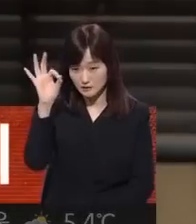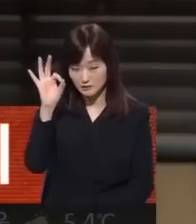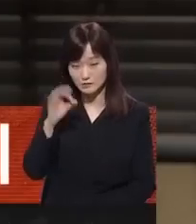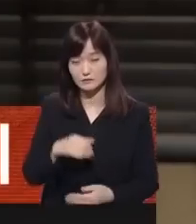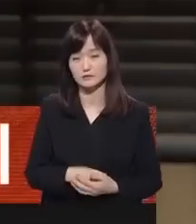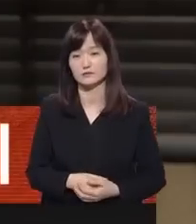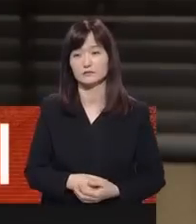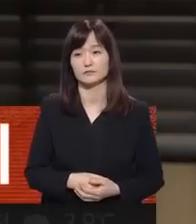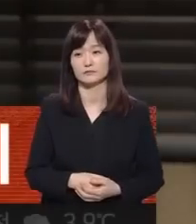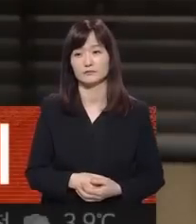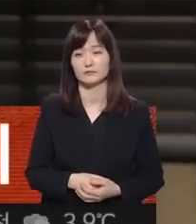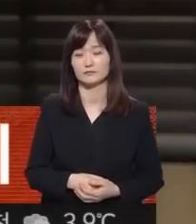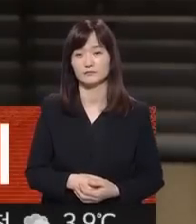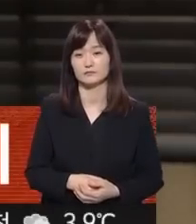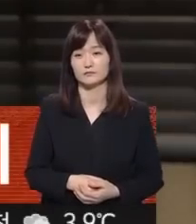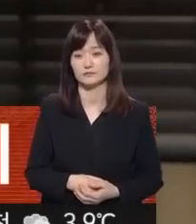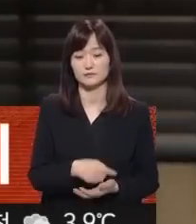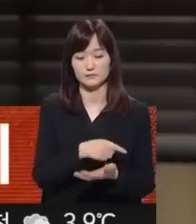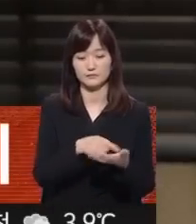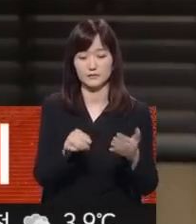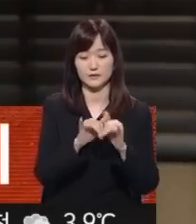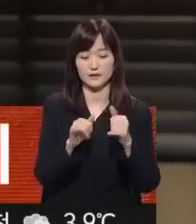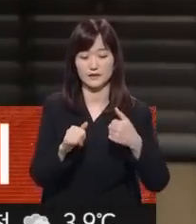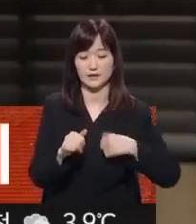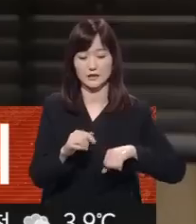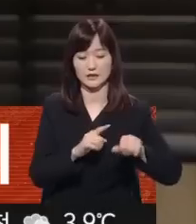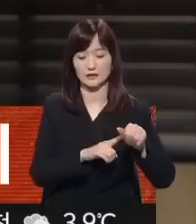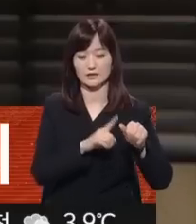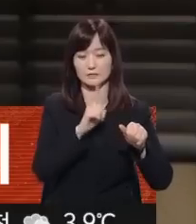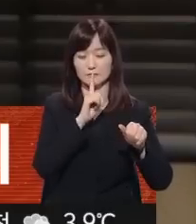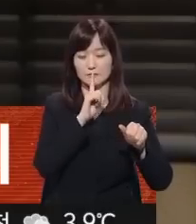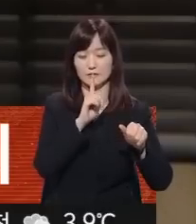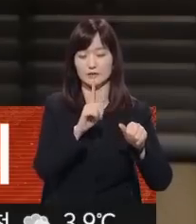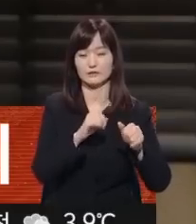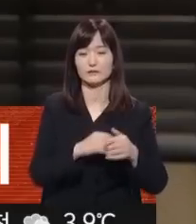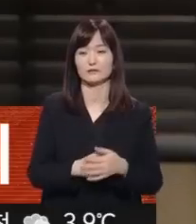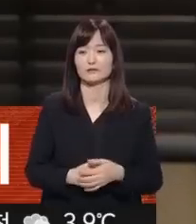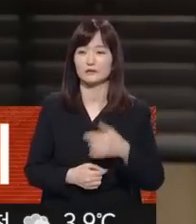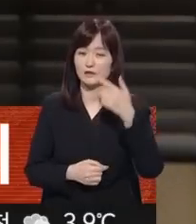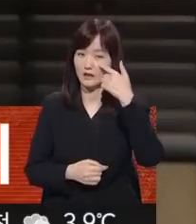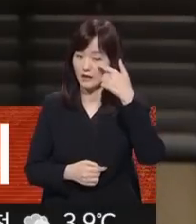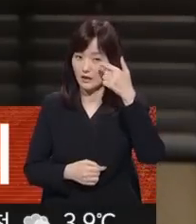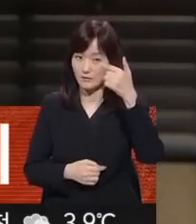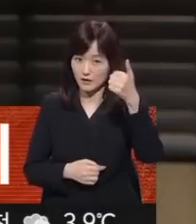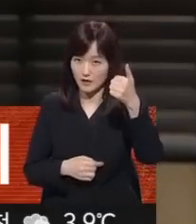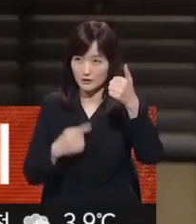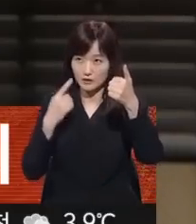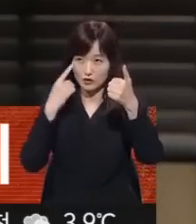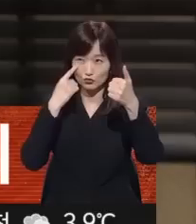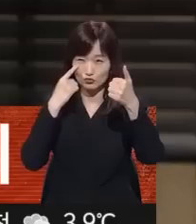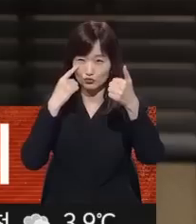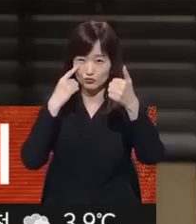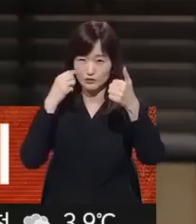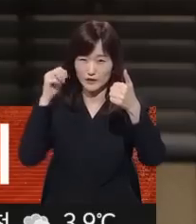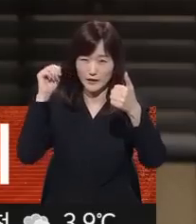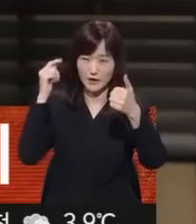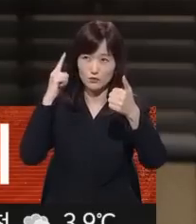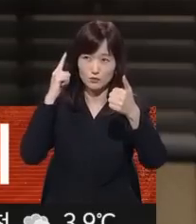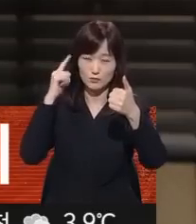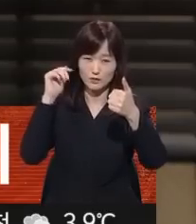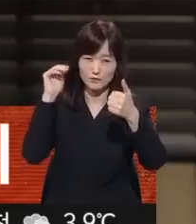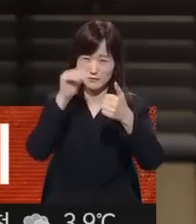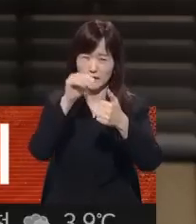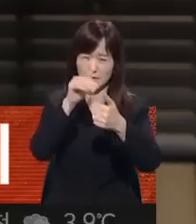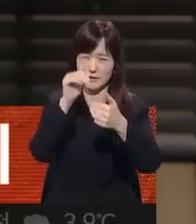피해자 아드님의 주장에 따르면 아버지에게 이렇게 눈에 3분 동안 휴대전화로 가격을 하고 나서